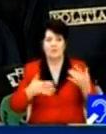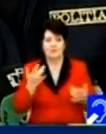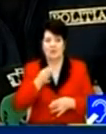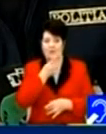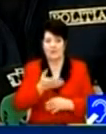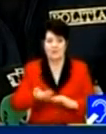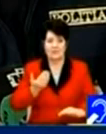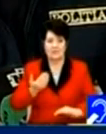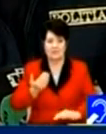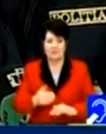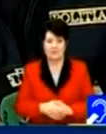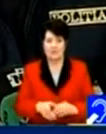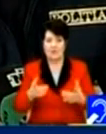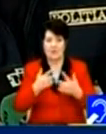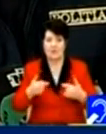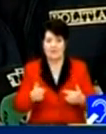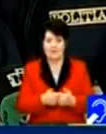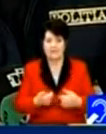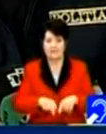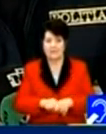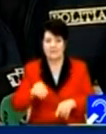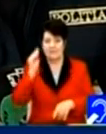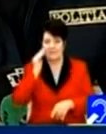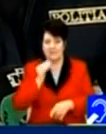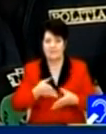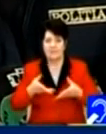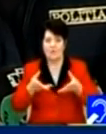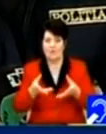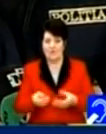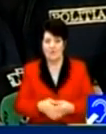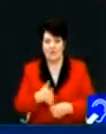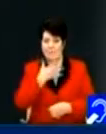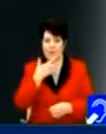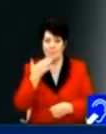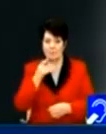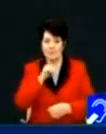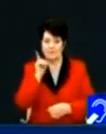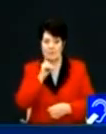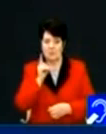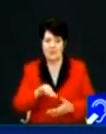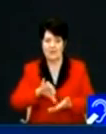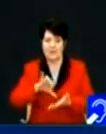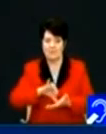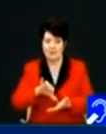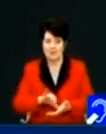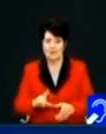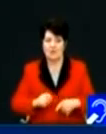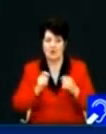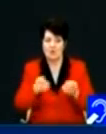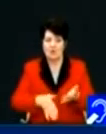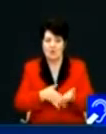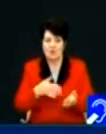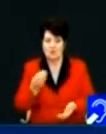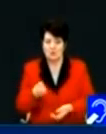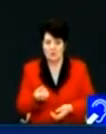timp organizat în acest sens, încercând să convingă mai mulți minori de a participa și de a acorda suport în